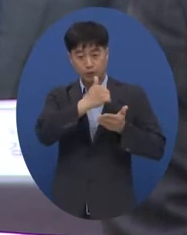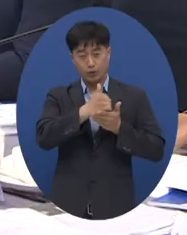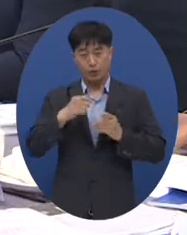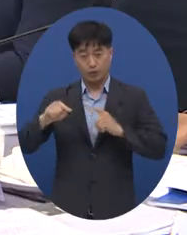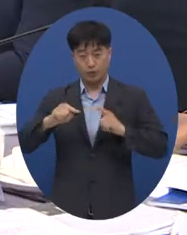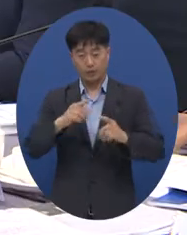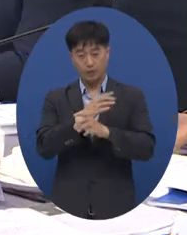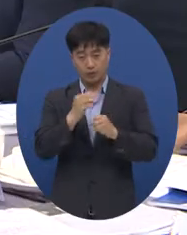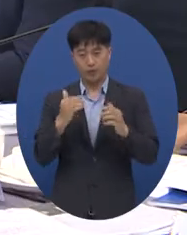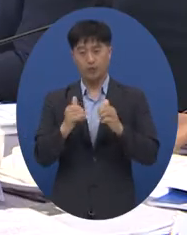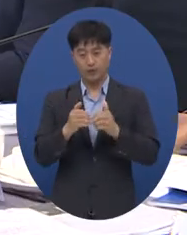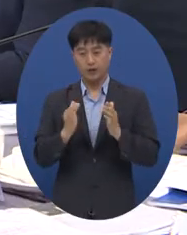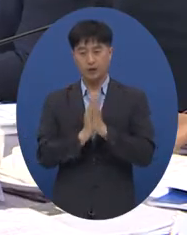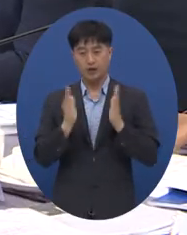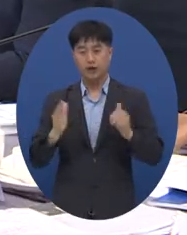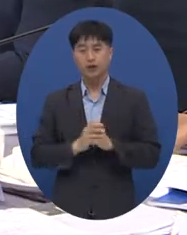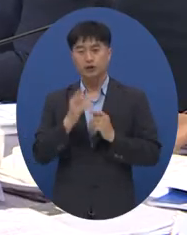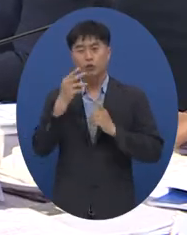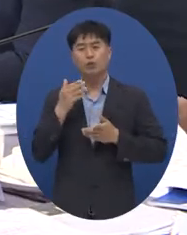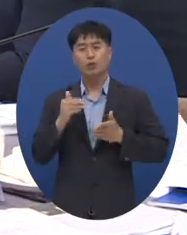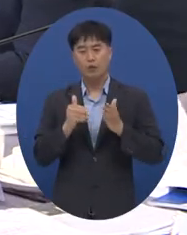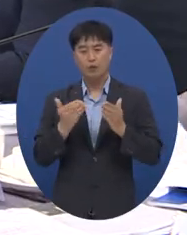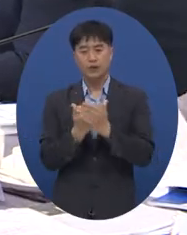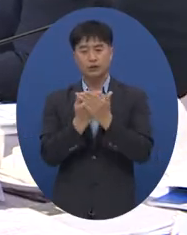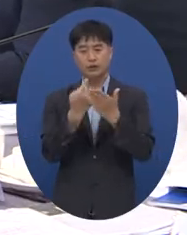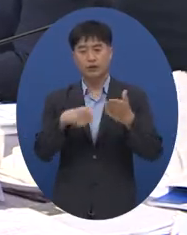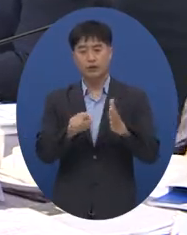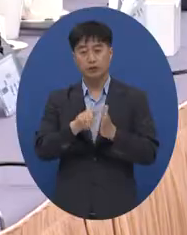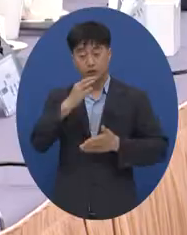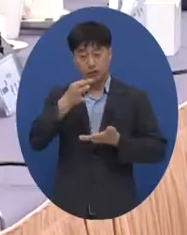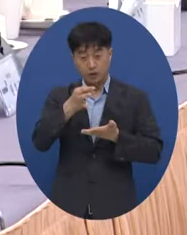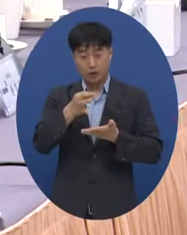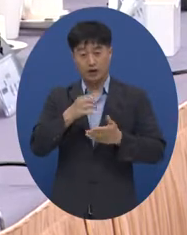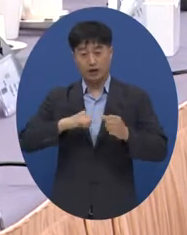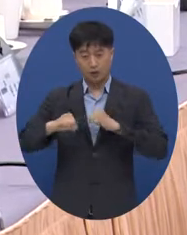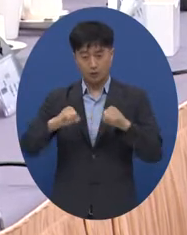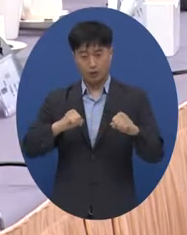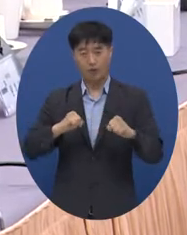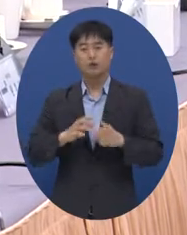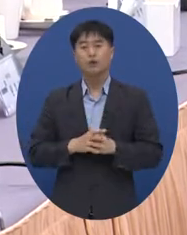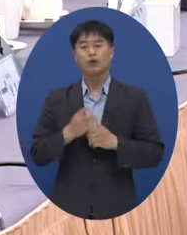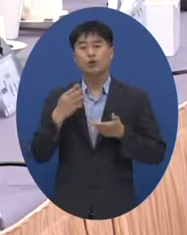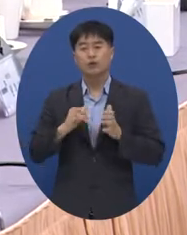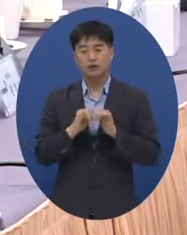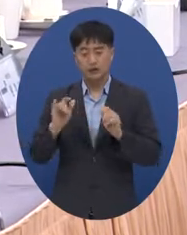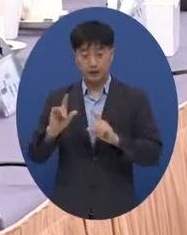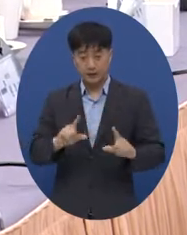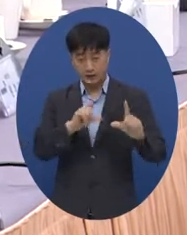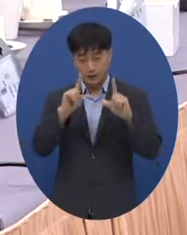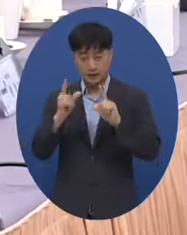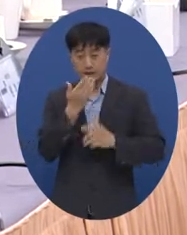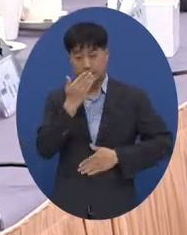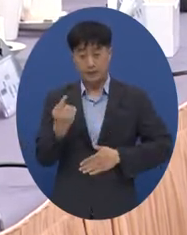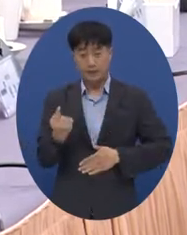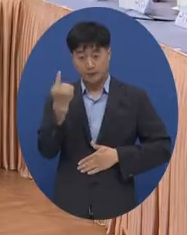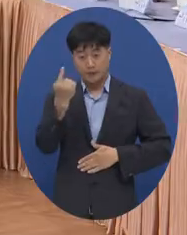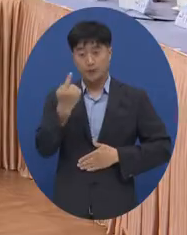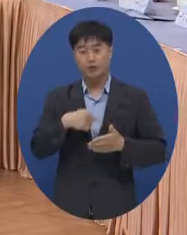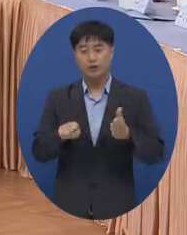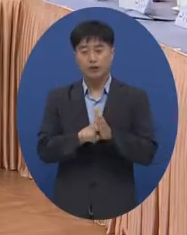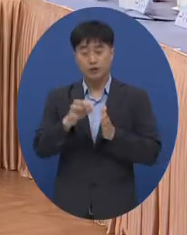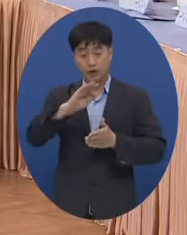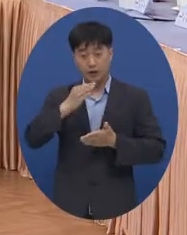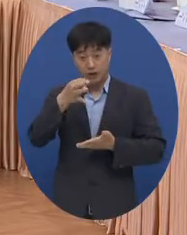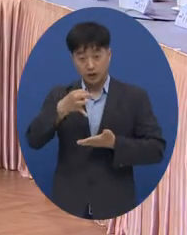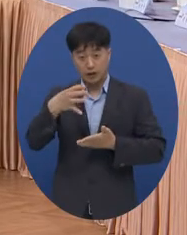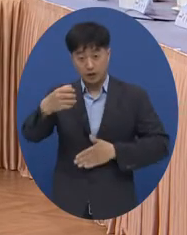열었습니다. 이 지사는 오로지 경기도 발전을 위해 예산을 집행하겠다며 도민 삶의 질 향상을 위한 예산이 충분히 확보될 수